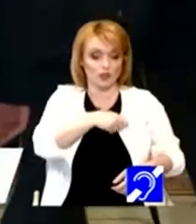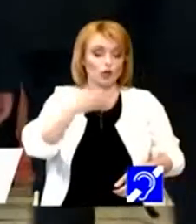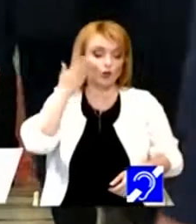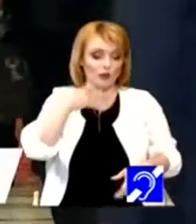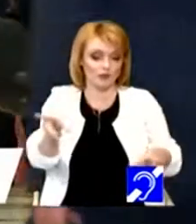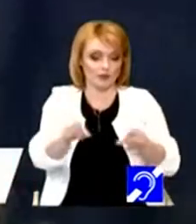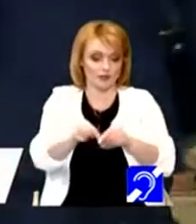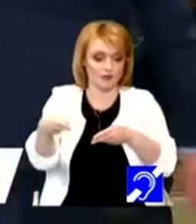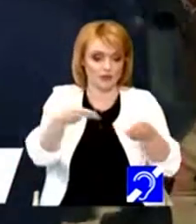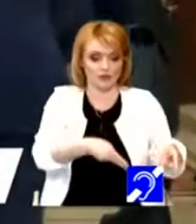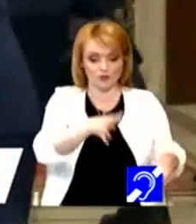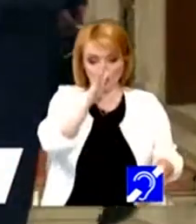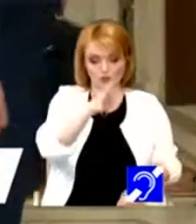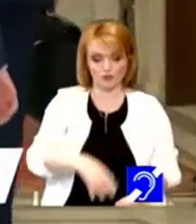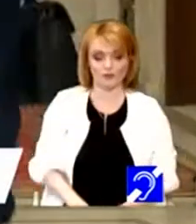români.